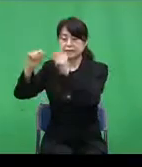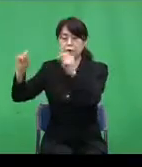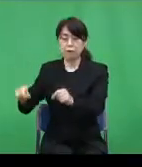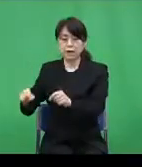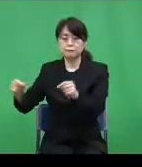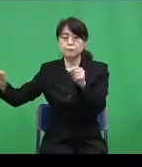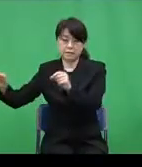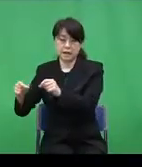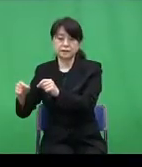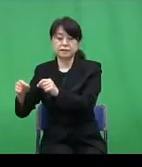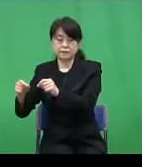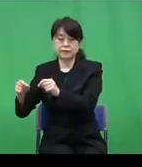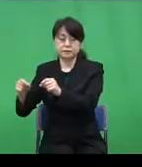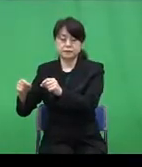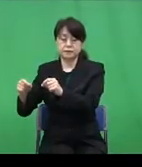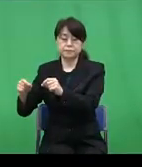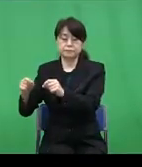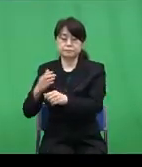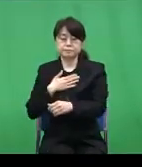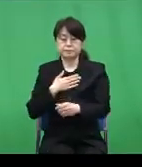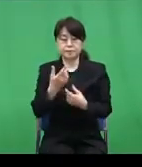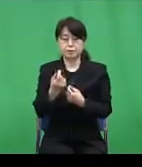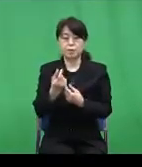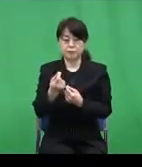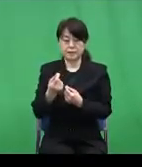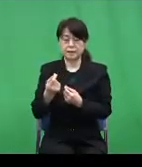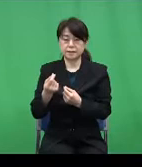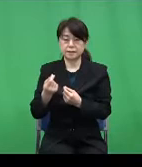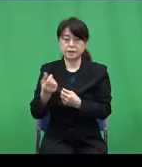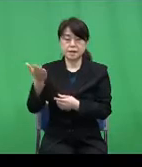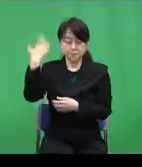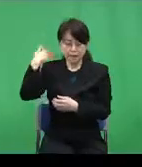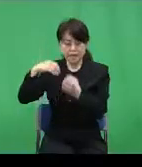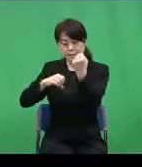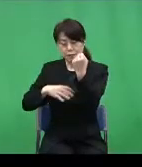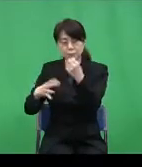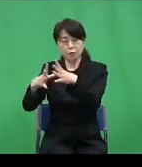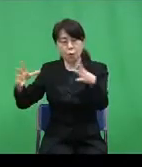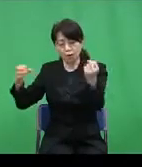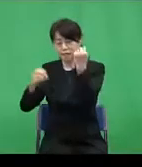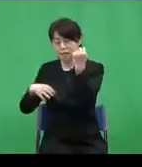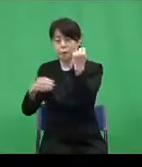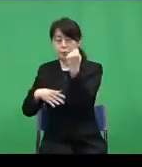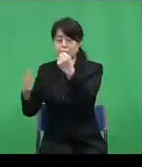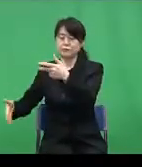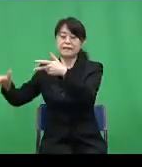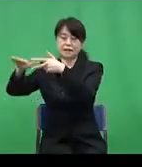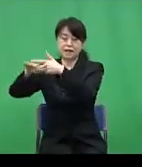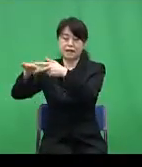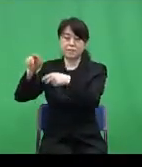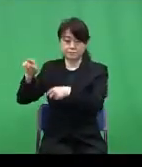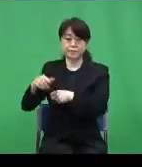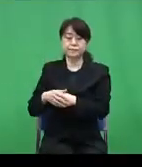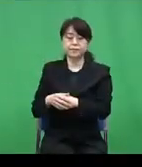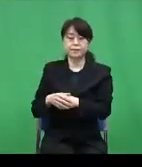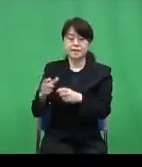またご承知の通り、大変もともと大型のショッピングセンターでしたが、さらに大幅に、